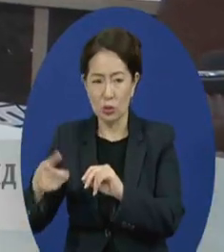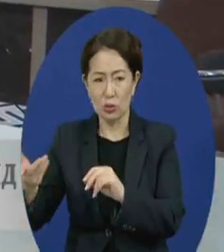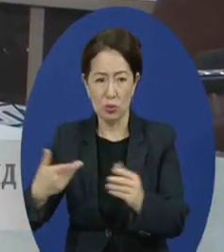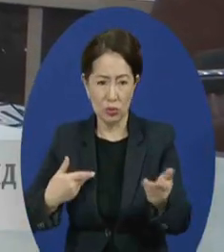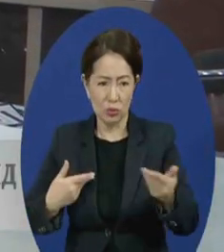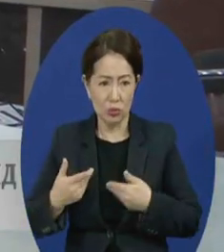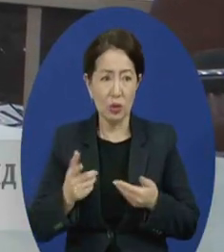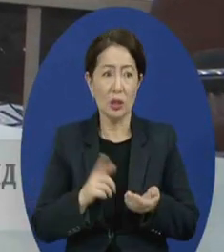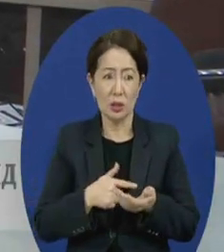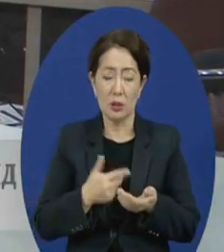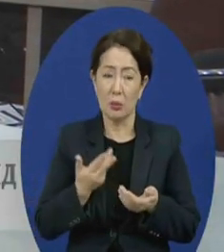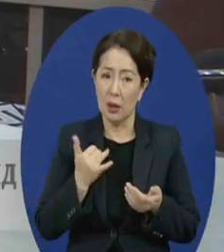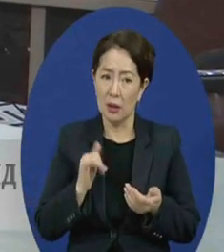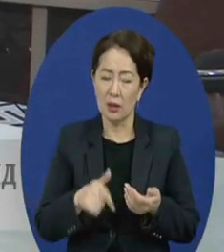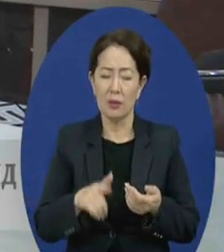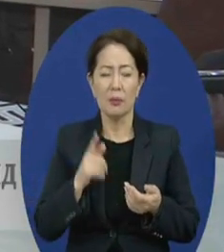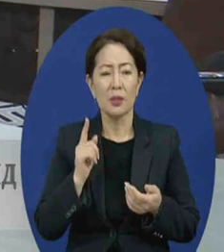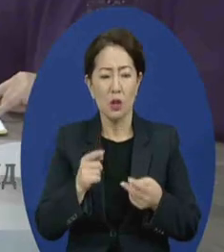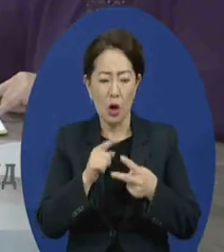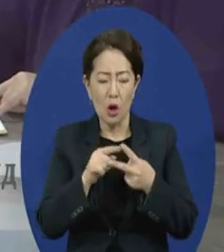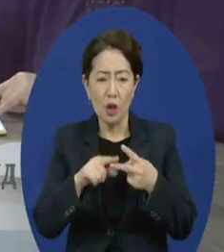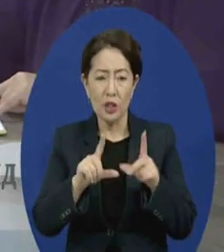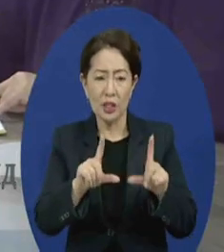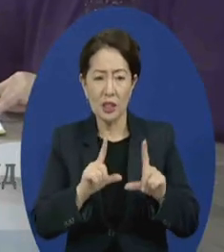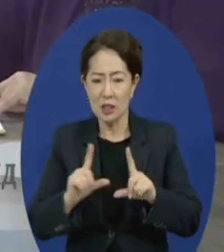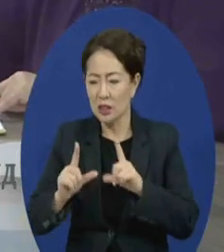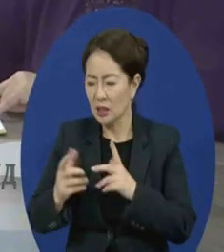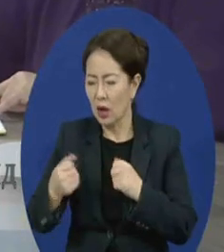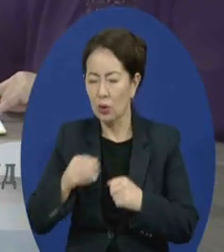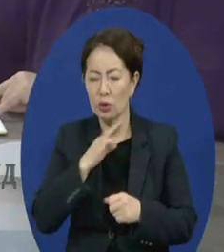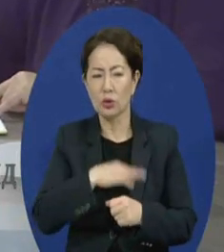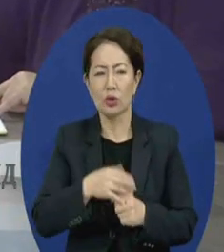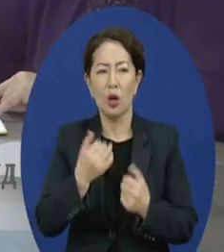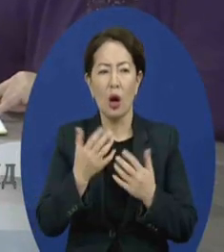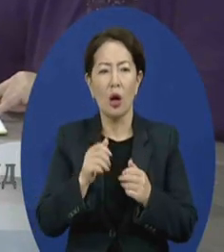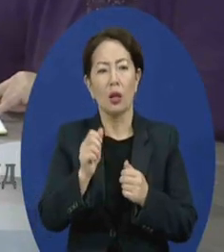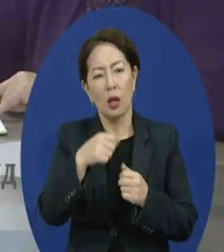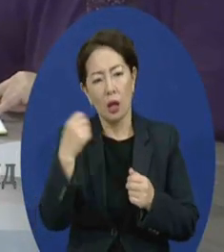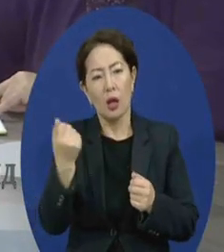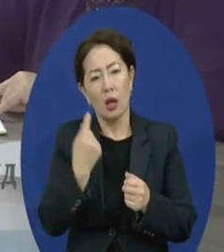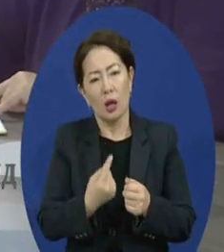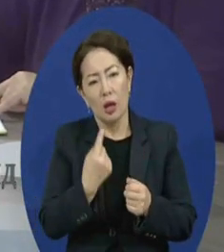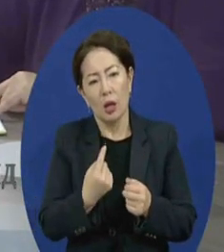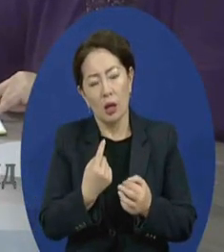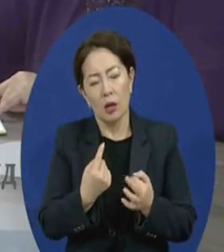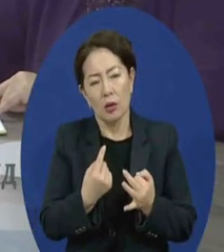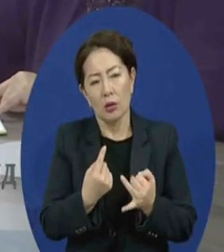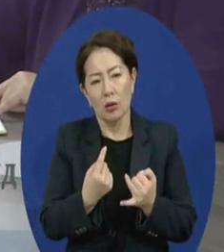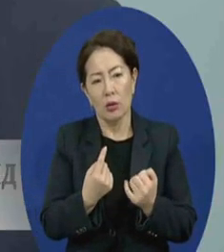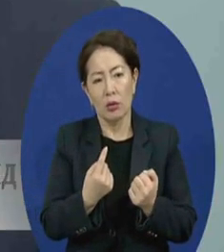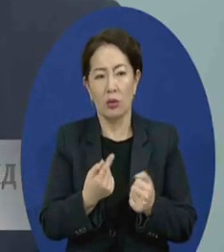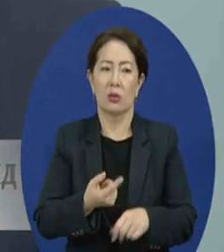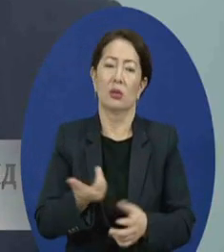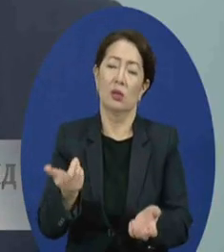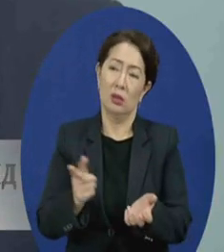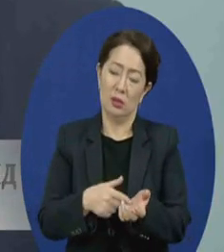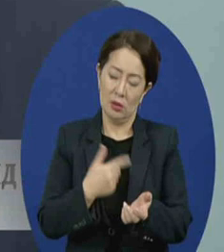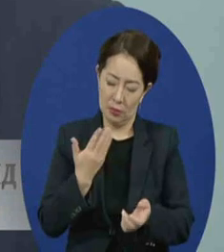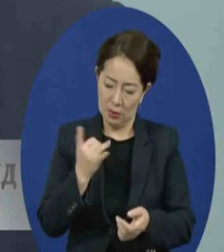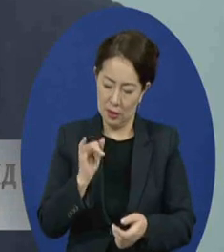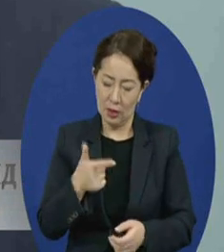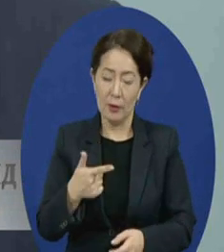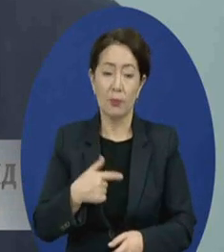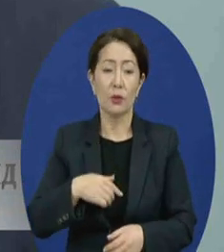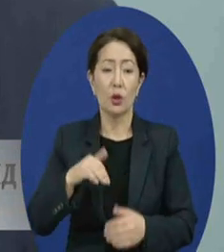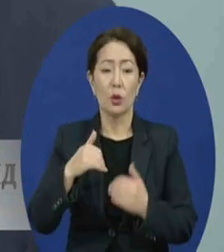зөвшөөрөл авах хэрэгтэй болдог байна. Зөвхөн дээрх хоёр гэрчилгээг авахын тулд олон хаалга сахих шаардлага гардаг байна. Тусгай